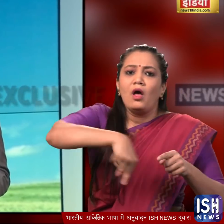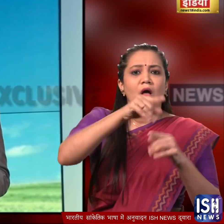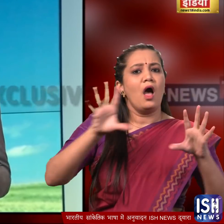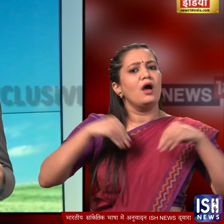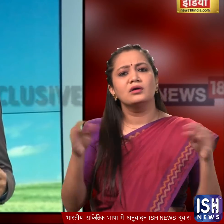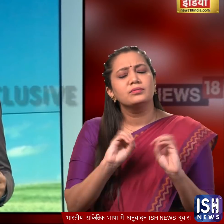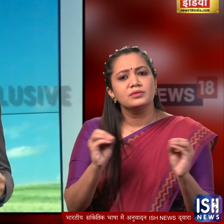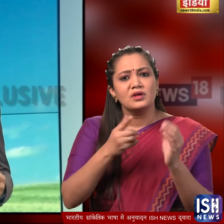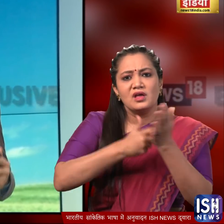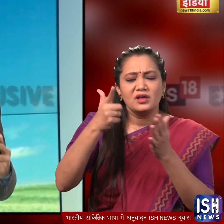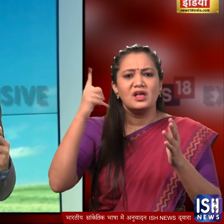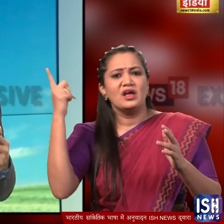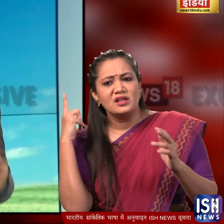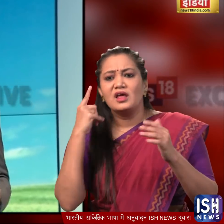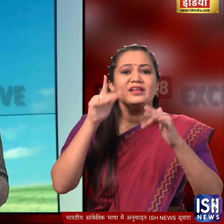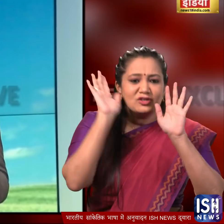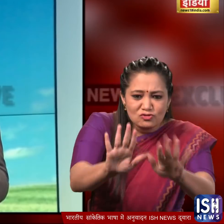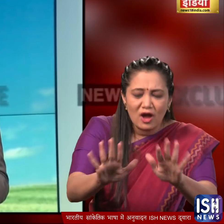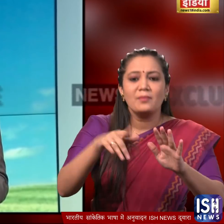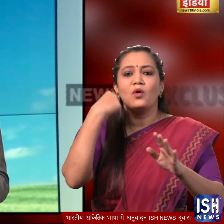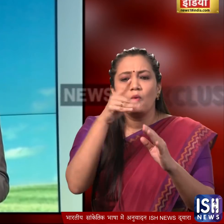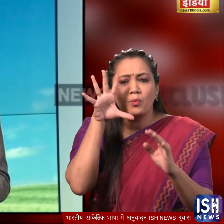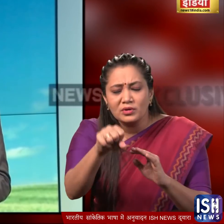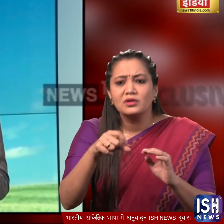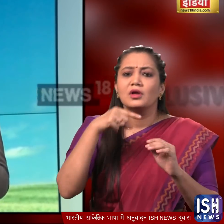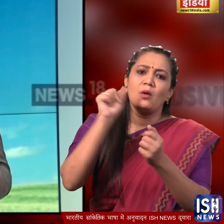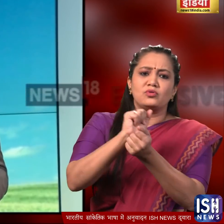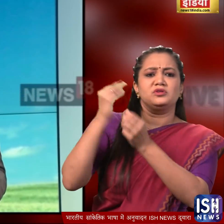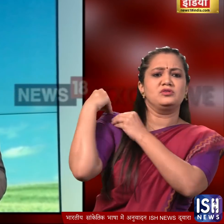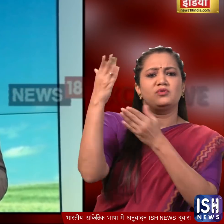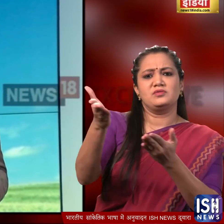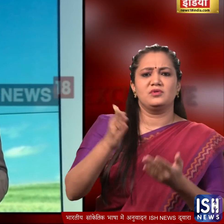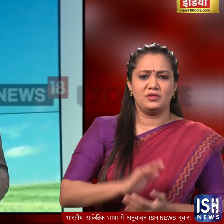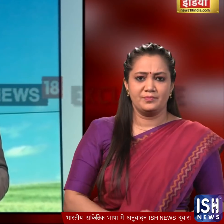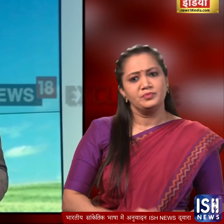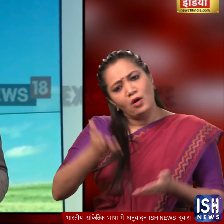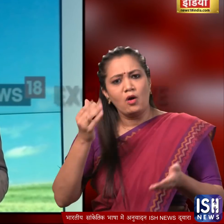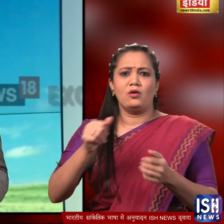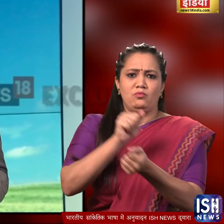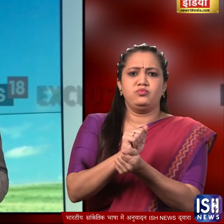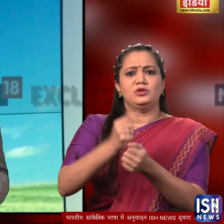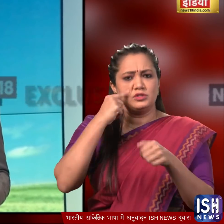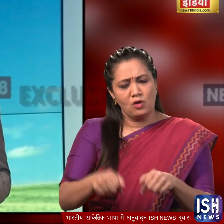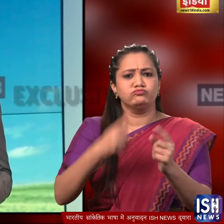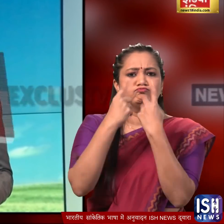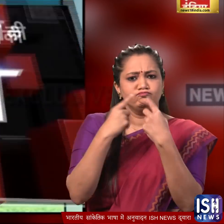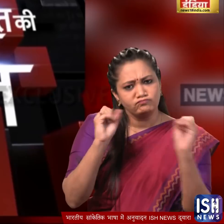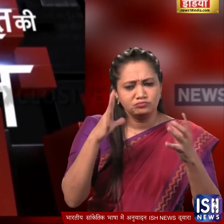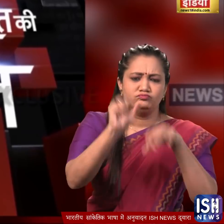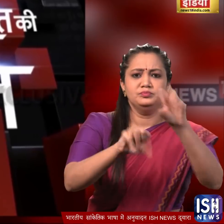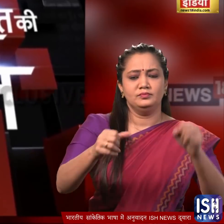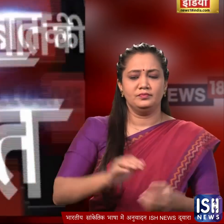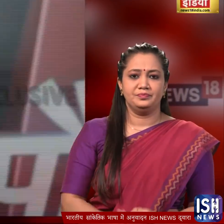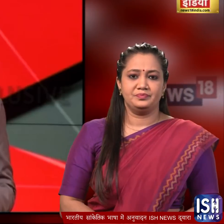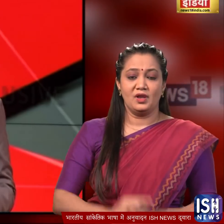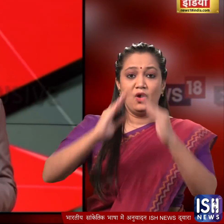लिया। सारे किसान नेताओं ने दंगाइयों को रोकने, उनकी पहचान करने की जिम्मेदारी पुलिस पर डाल दी। अब पुलिस वही कर रही है जो किसान नेता चाहते।